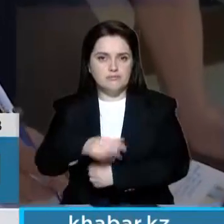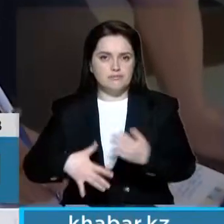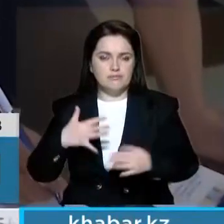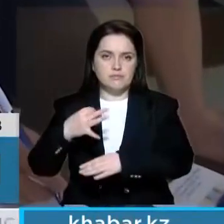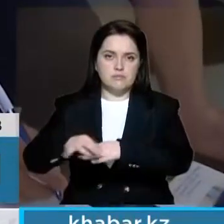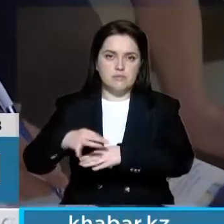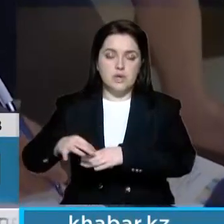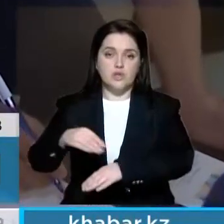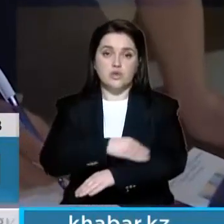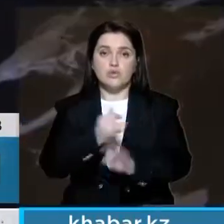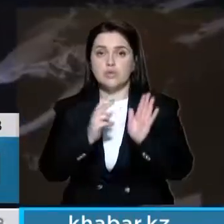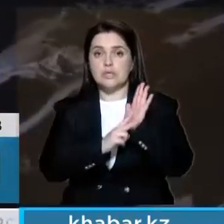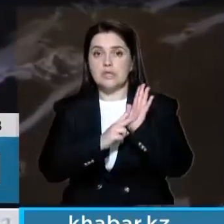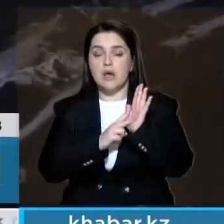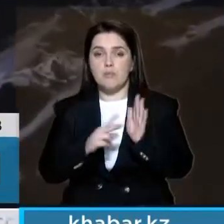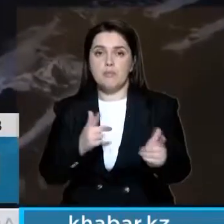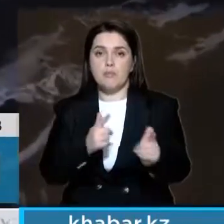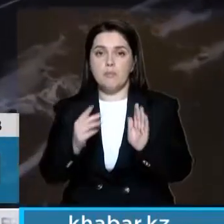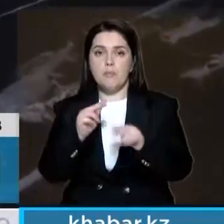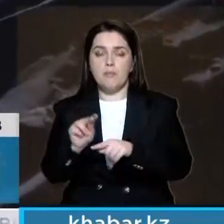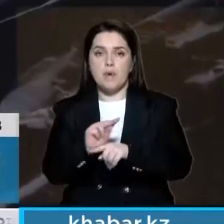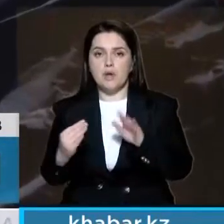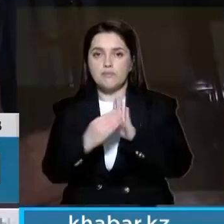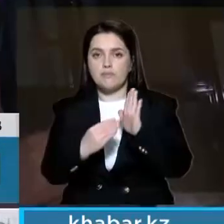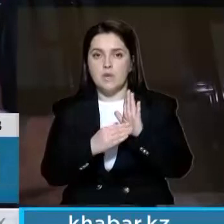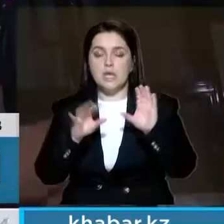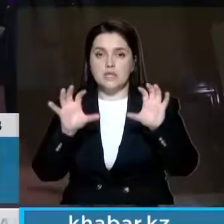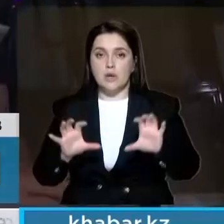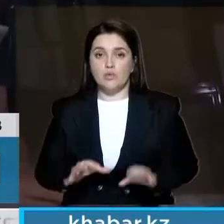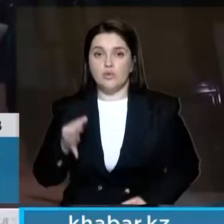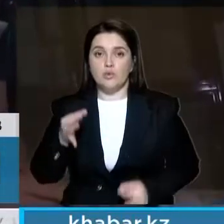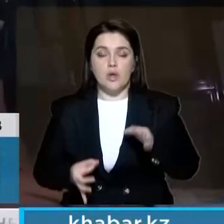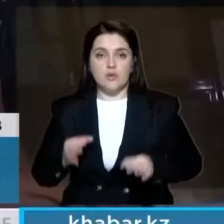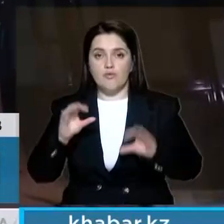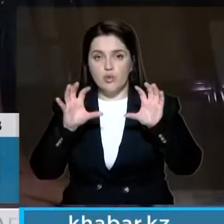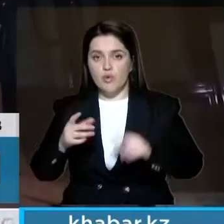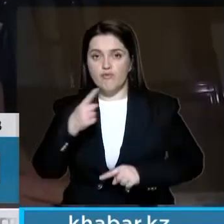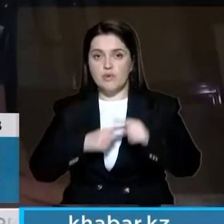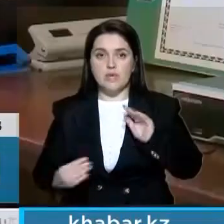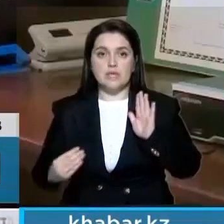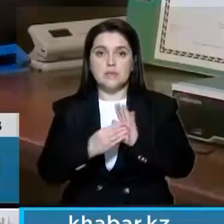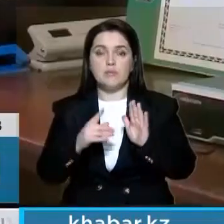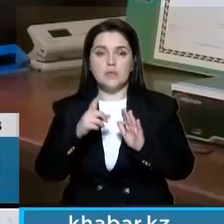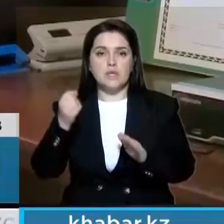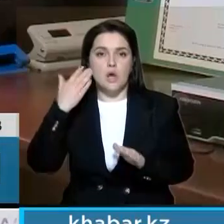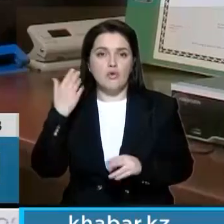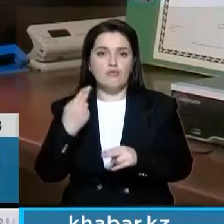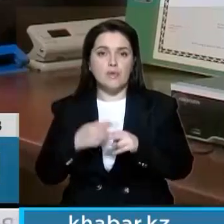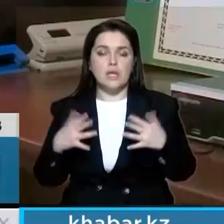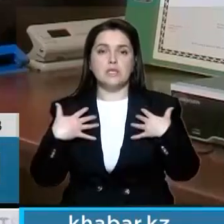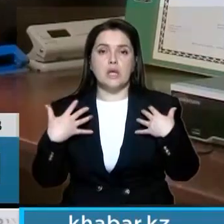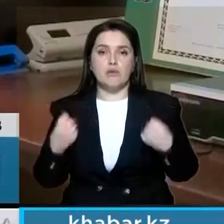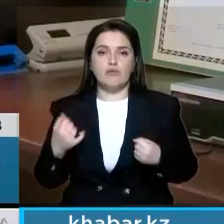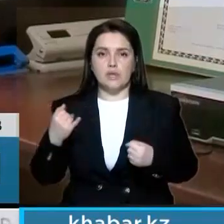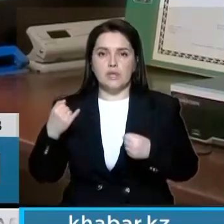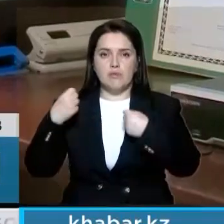депутаты подготовили более 70 поправок в законы и кодексы к примеру в Уголовный кодекс вернётся статья за причинение лёгкого вреда здоровью и